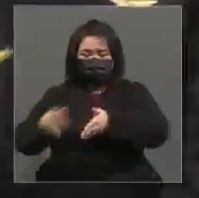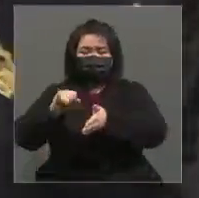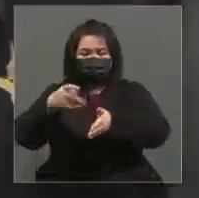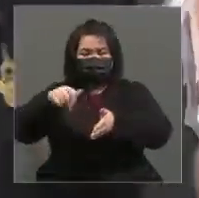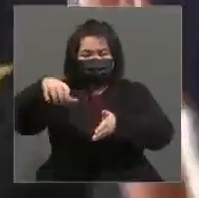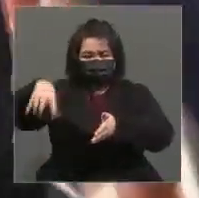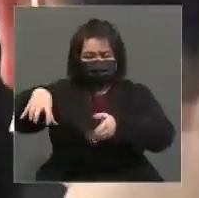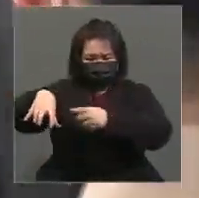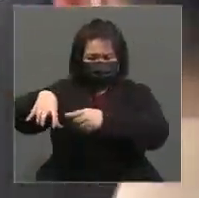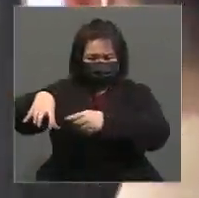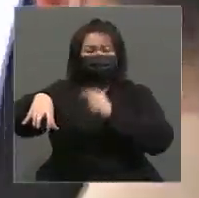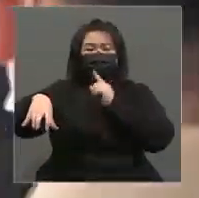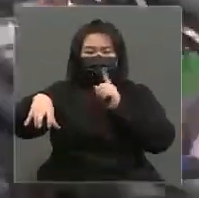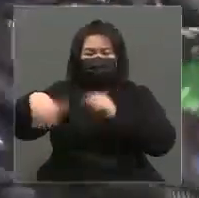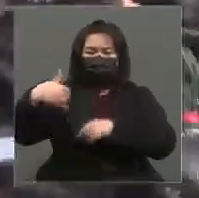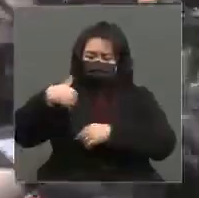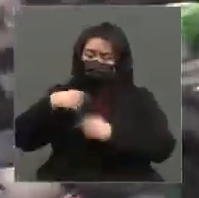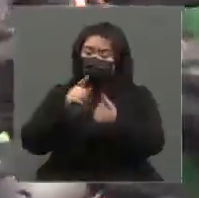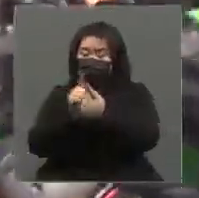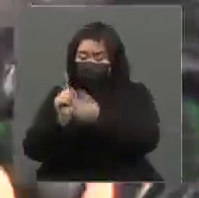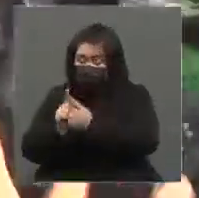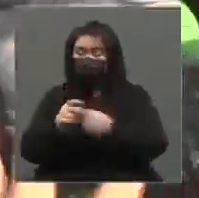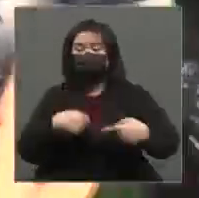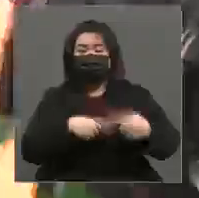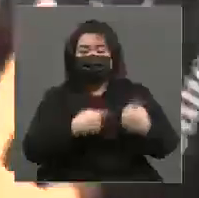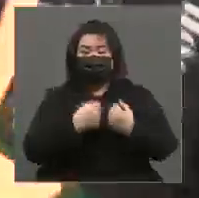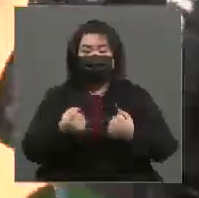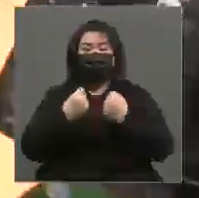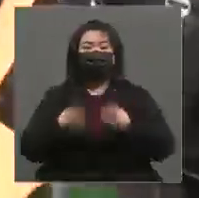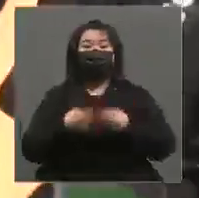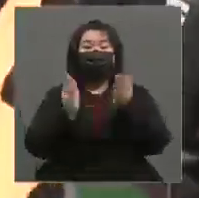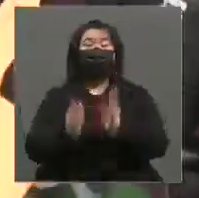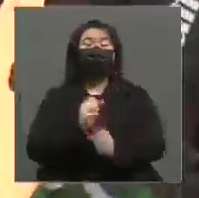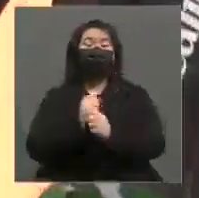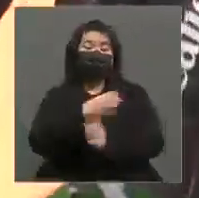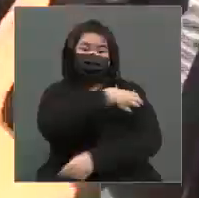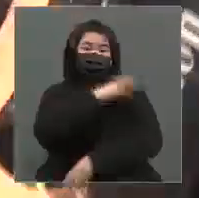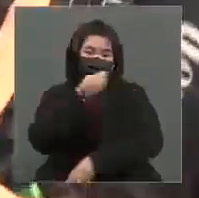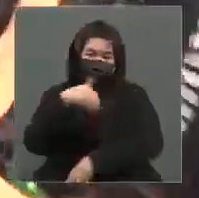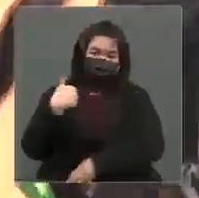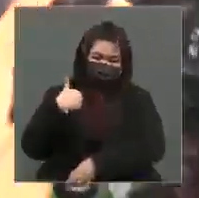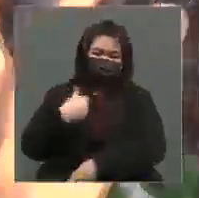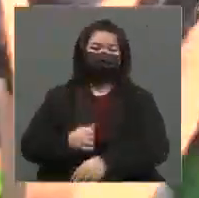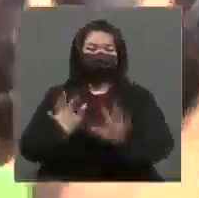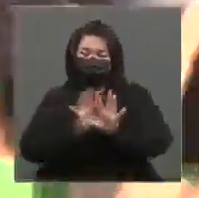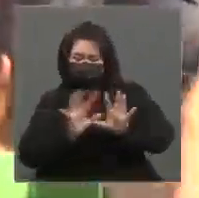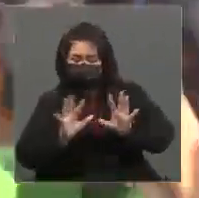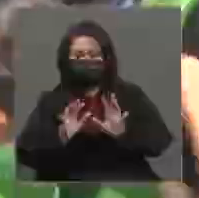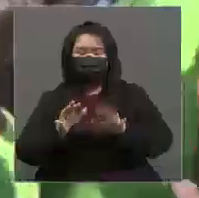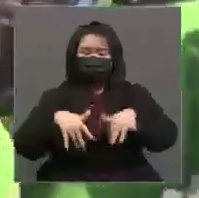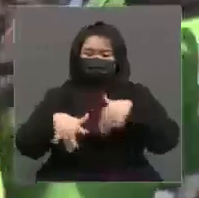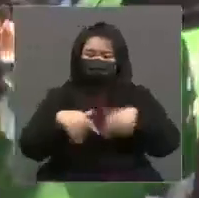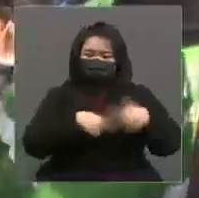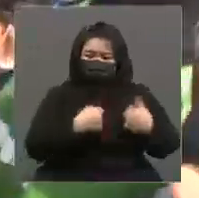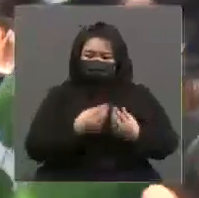โดยพลเอกประยุทธ์ครับได้แวะทักทายให้กำลังใจเจ้าหน้าที่เทศบาลพระนครศรีอยุธยาก็มีประชาชนมาให้กำลังใจในการทำงานนะครับ